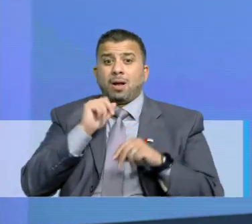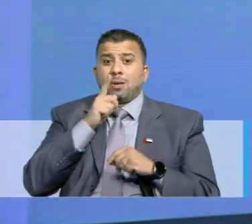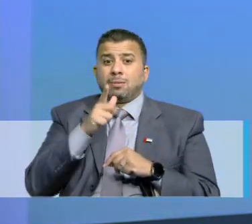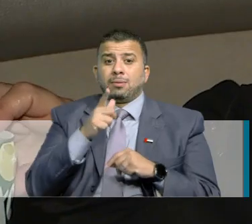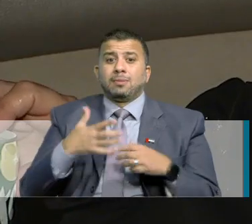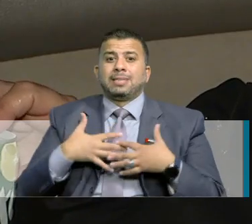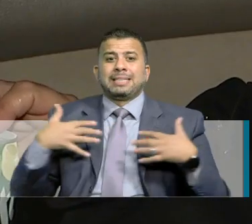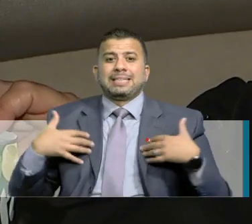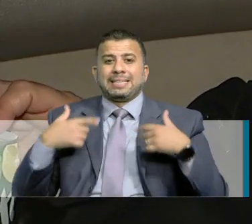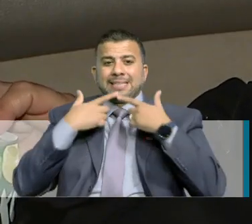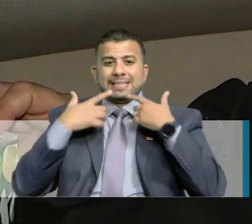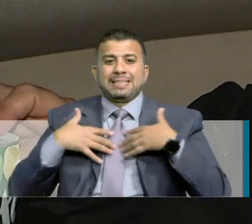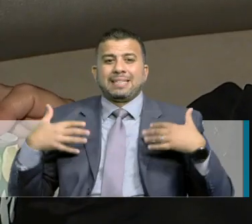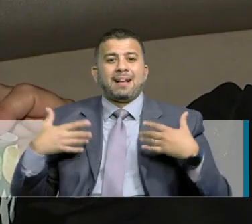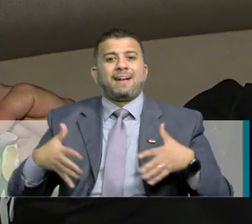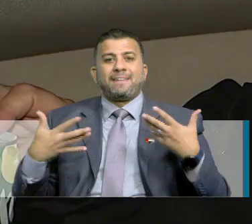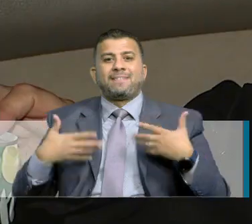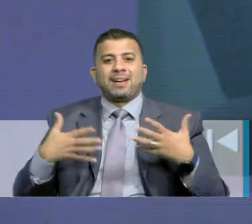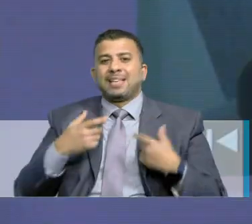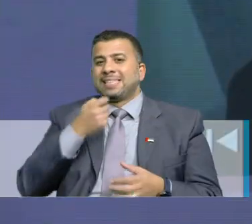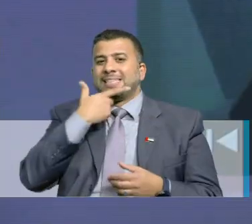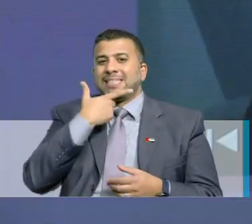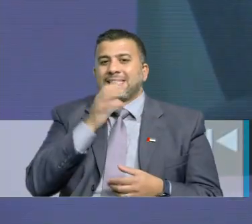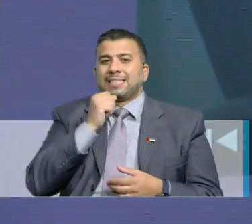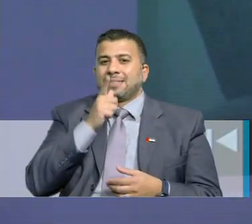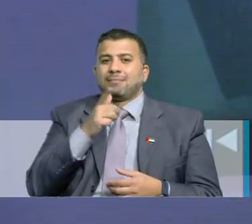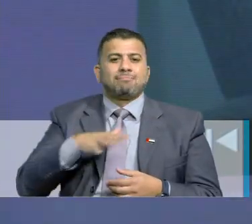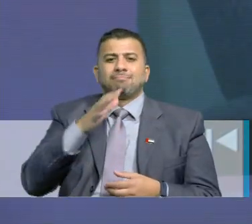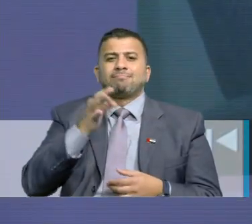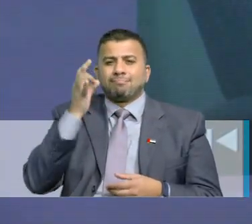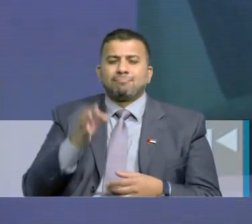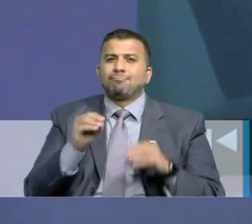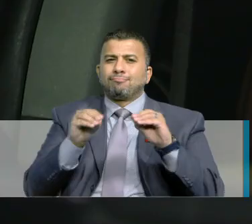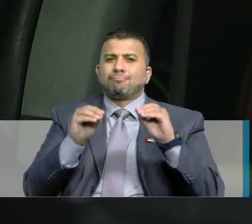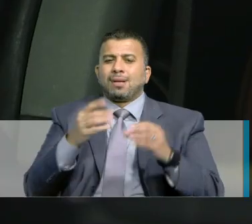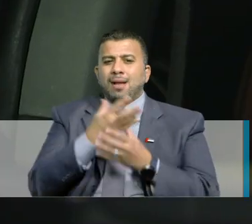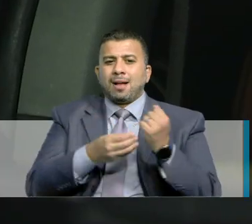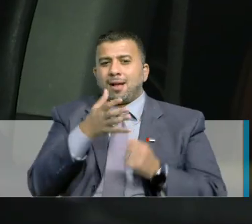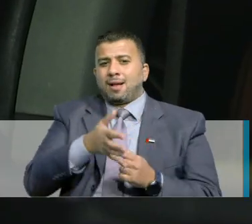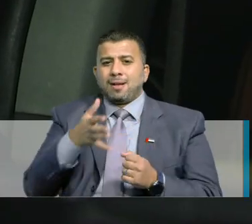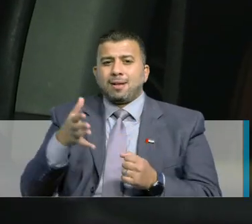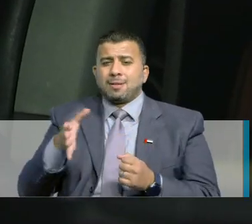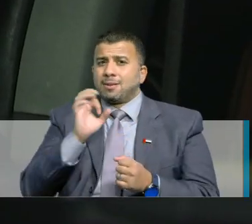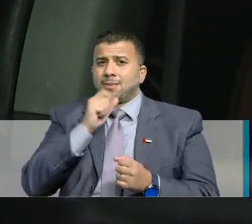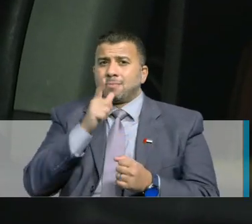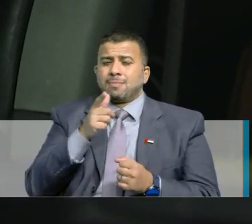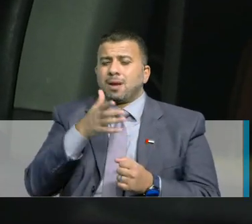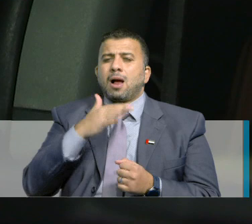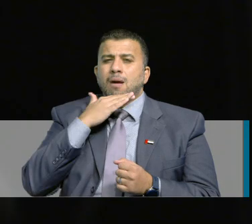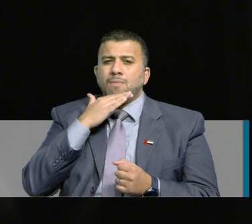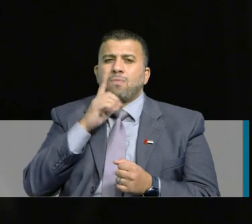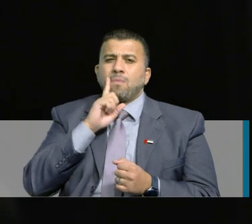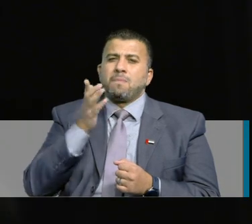التي ملأت قلوبهن بالفرح والبهجة، فيما أكدن أن تربية الأبناء لا سيما الأيتام